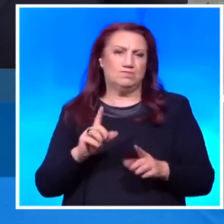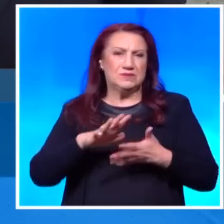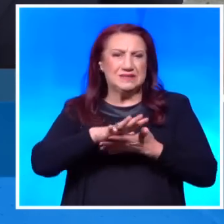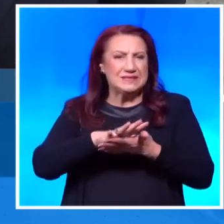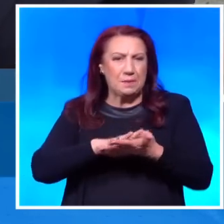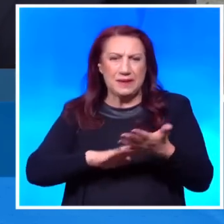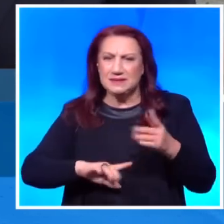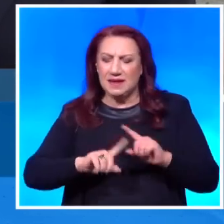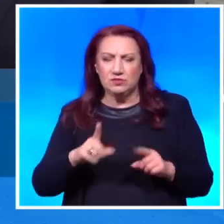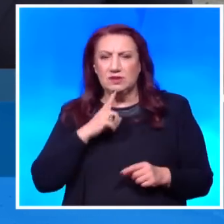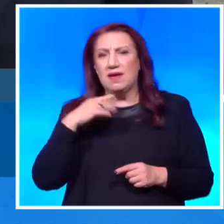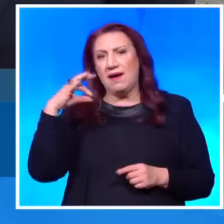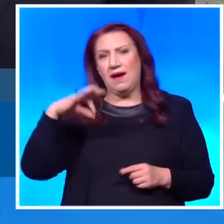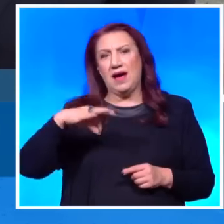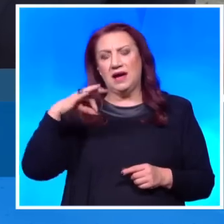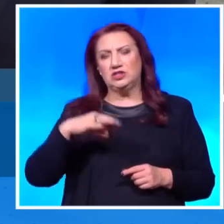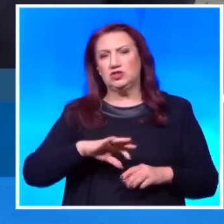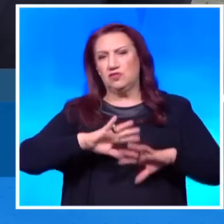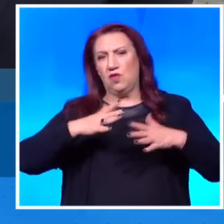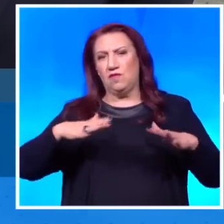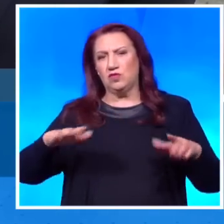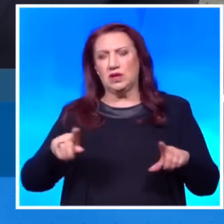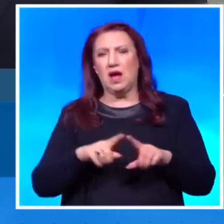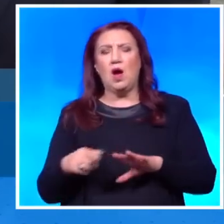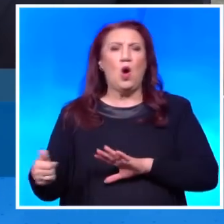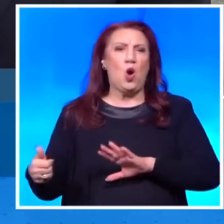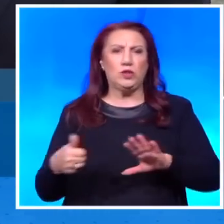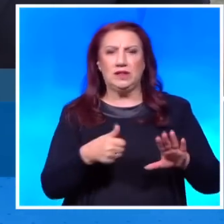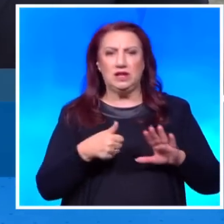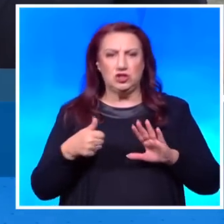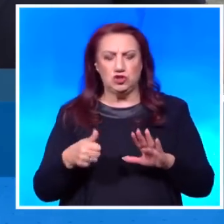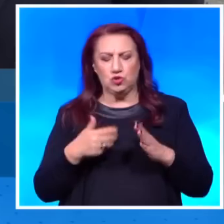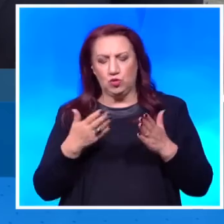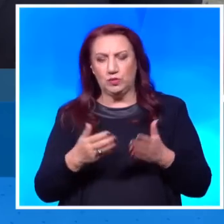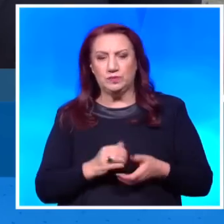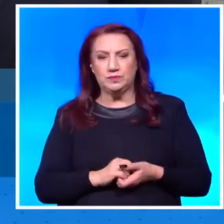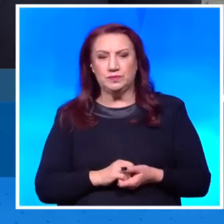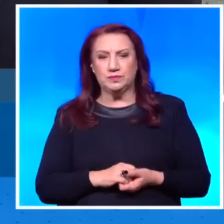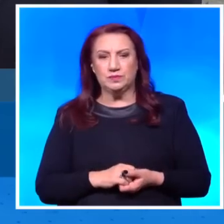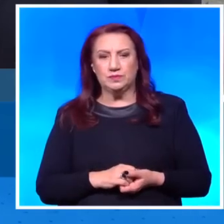а качеството на морската вода е определено като отлично. Обобщаваме с Петромира Кирчева.